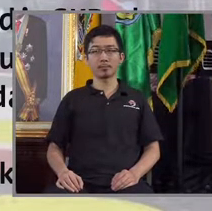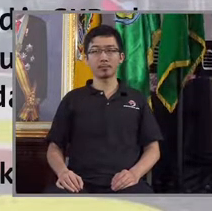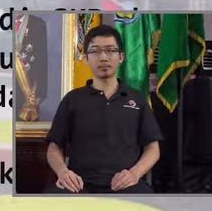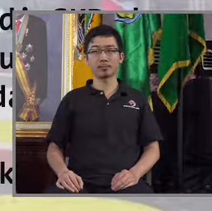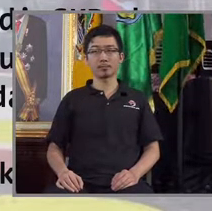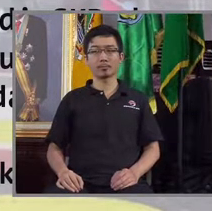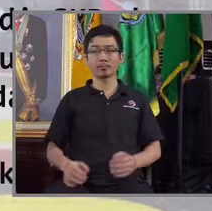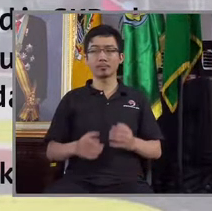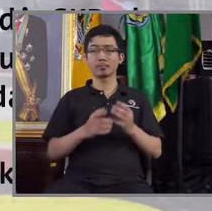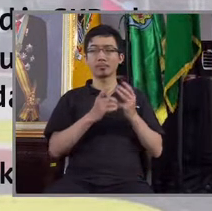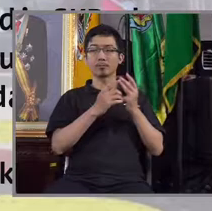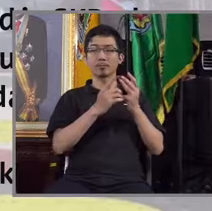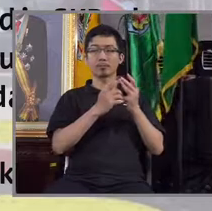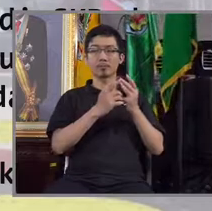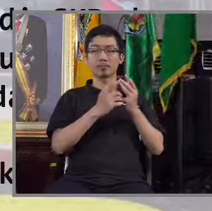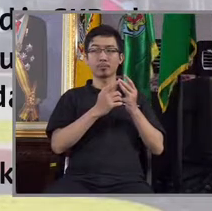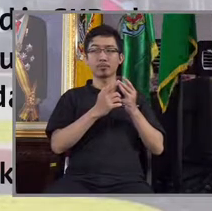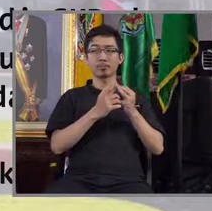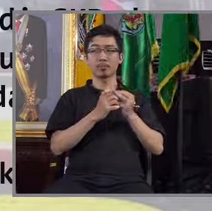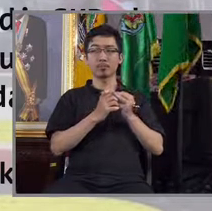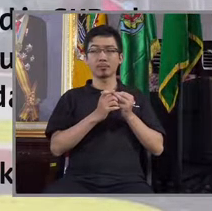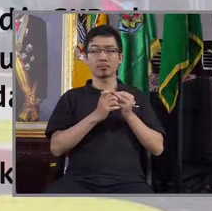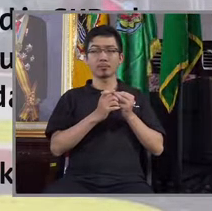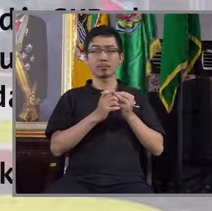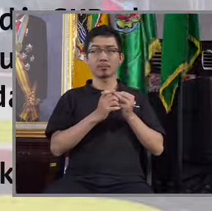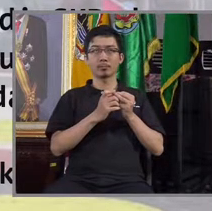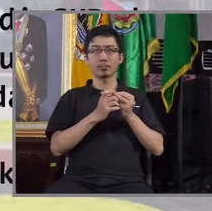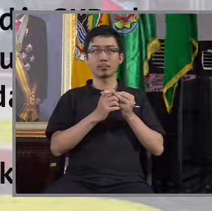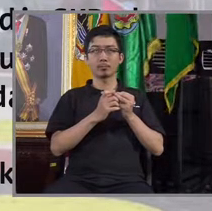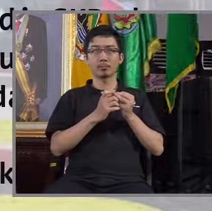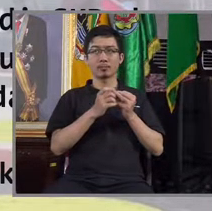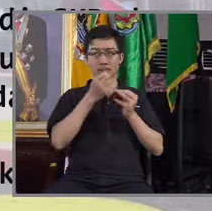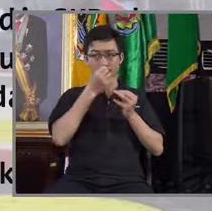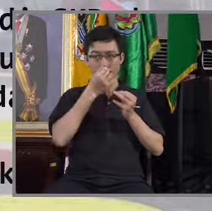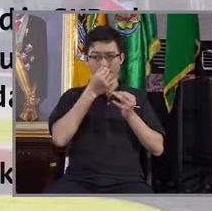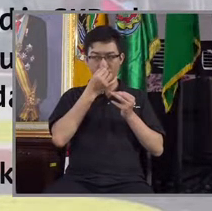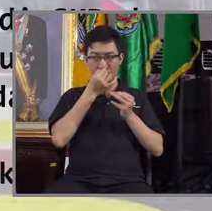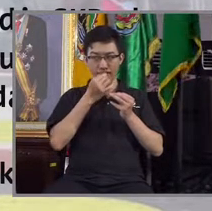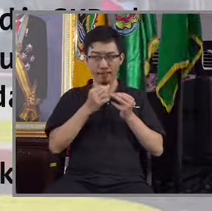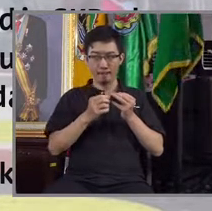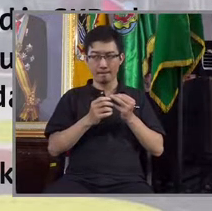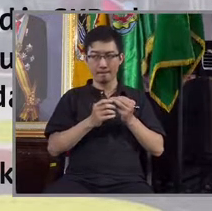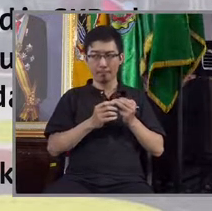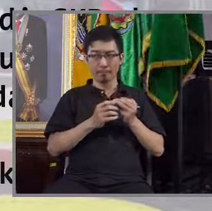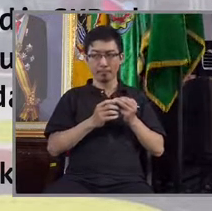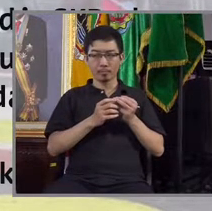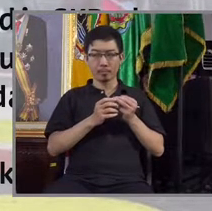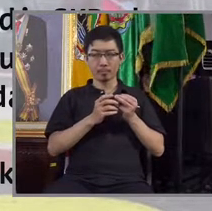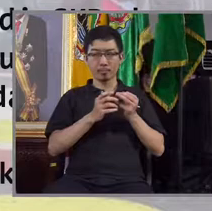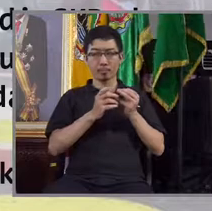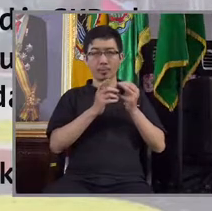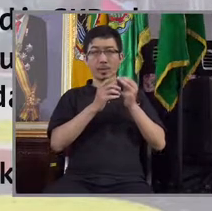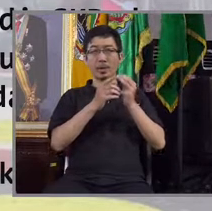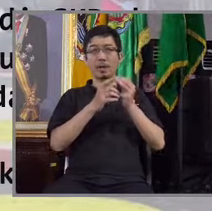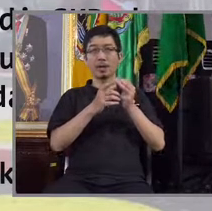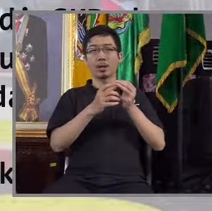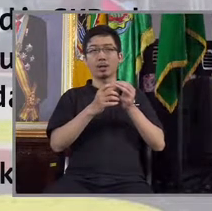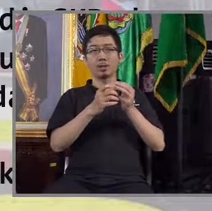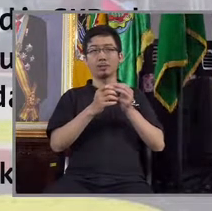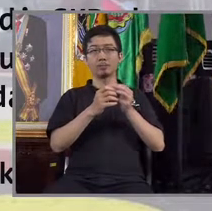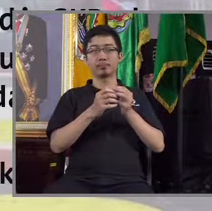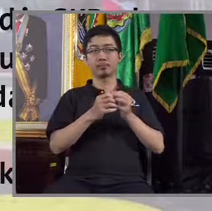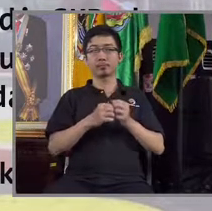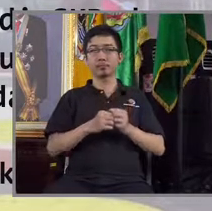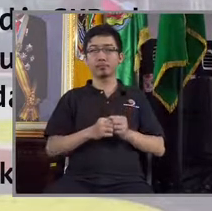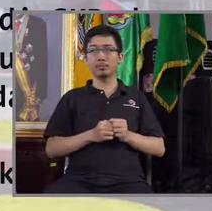Udasaku, Udatang sambutlah aku. Kemudian posyandu lansia.